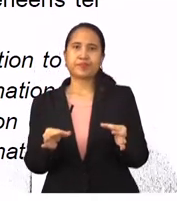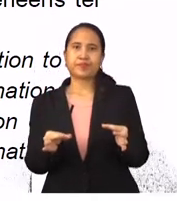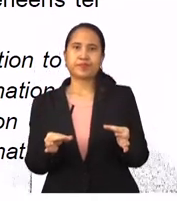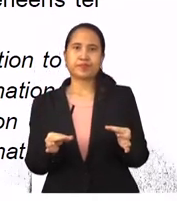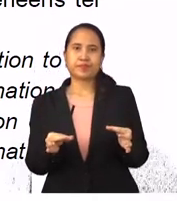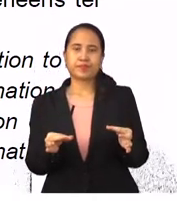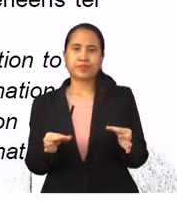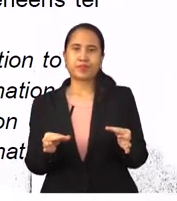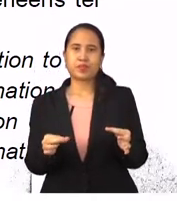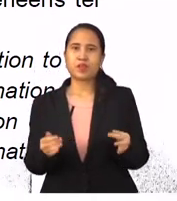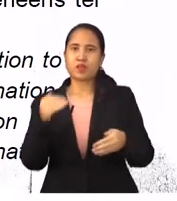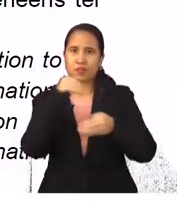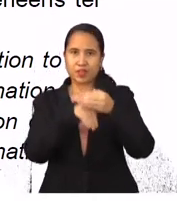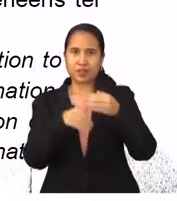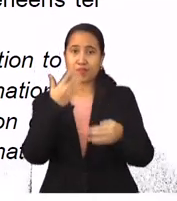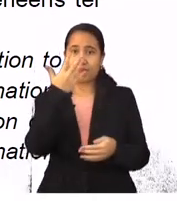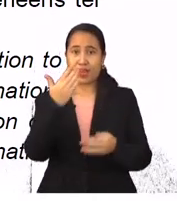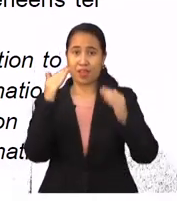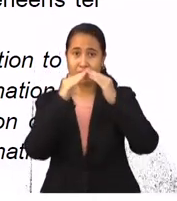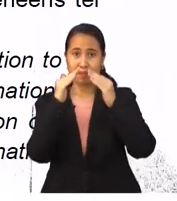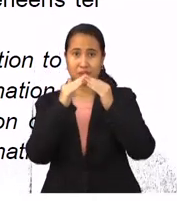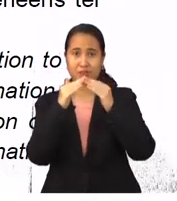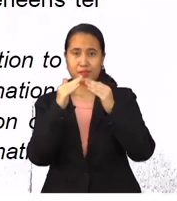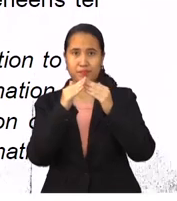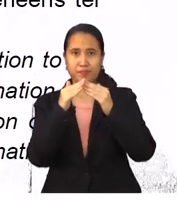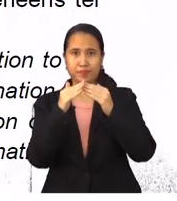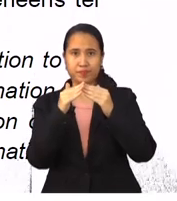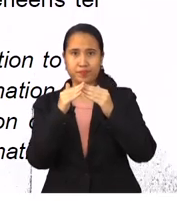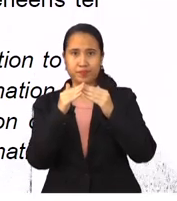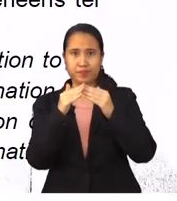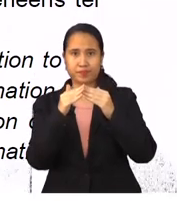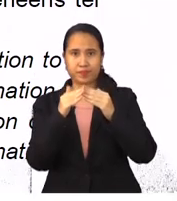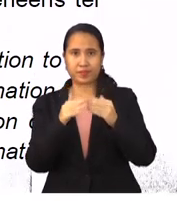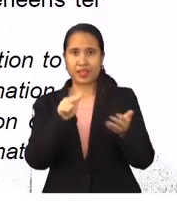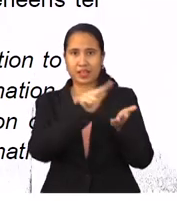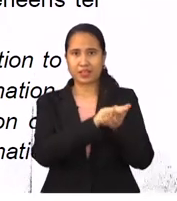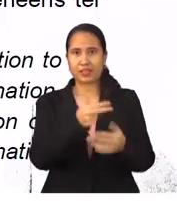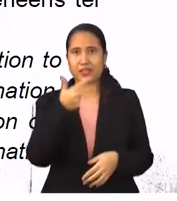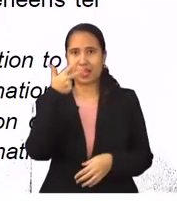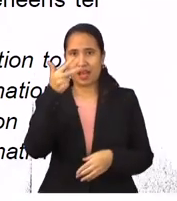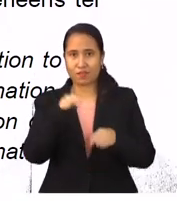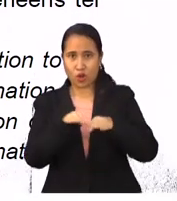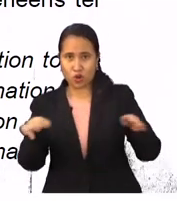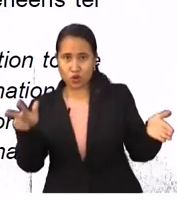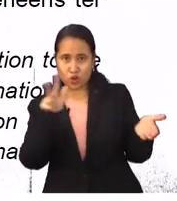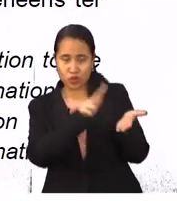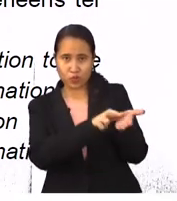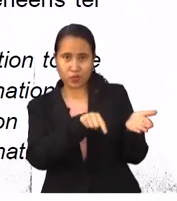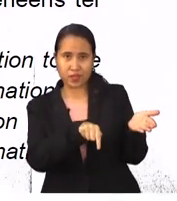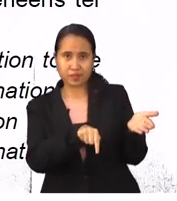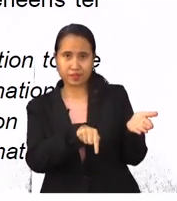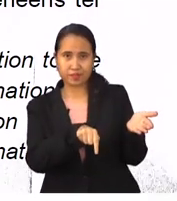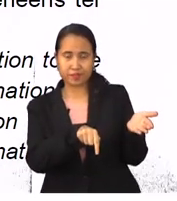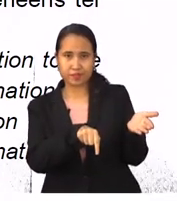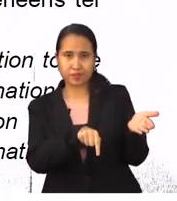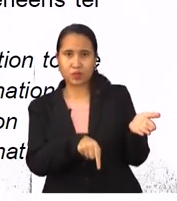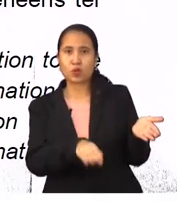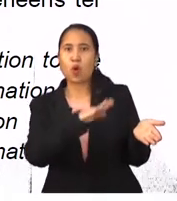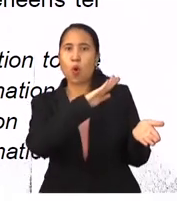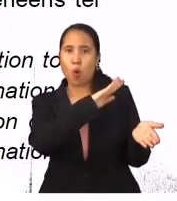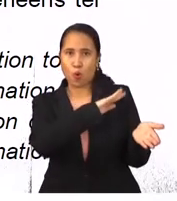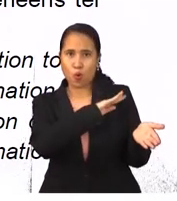de inhoud van de wet van 5 april met artikel 8 van de grondwet wordt ook